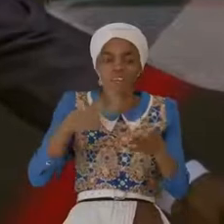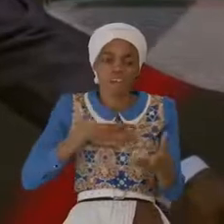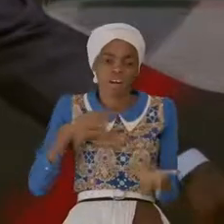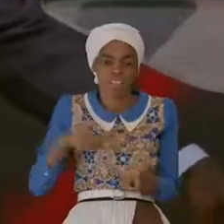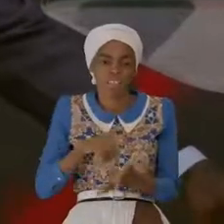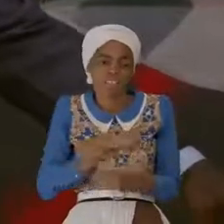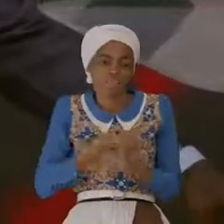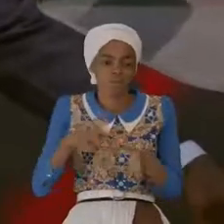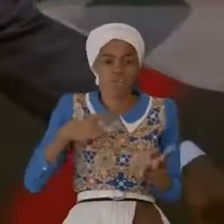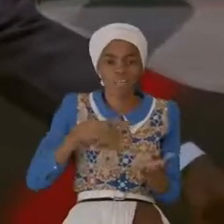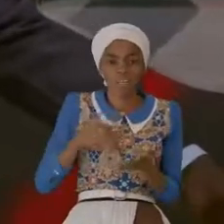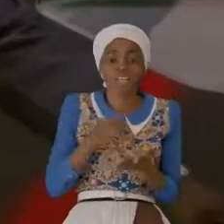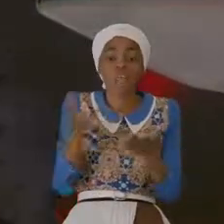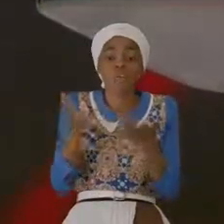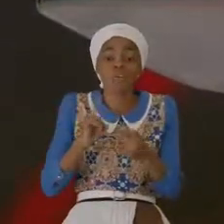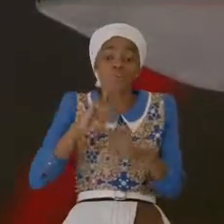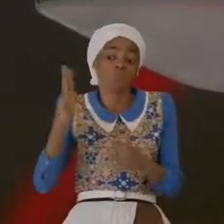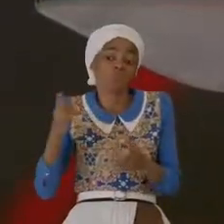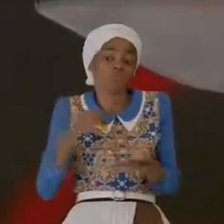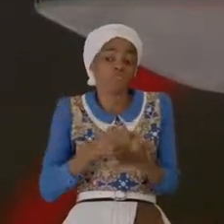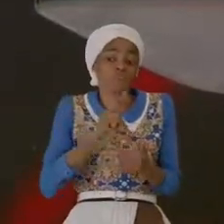je puisse les gagner.